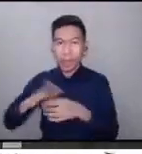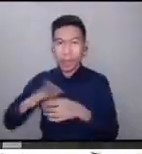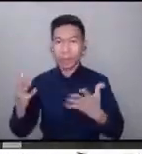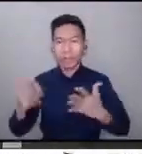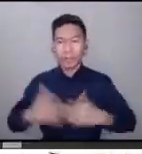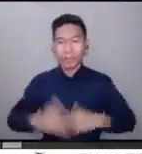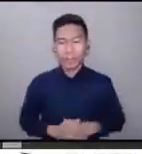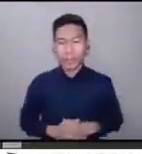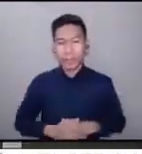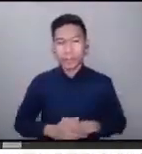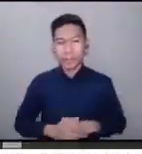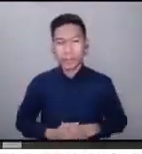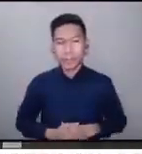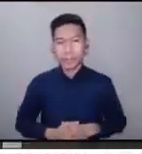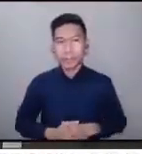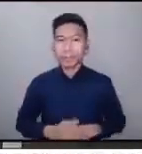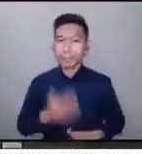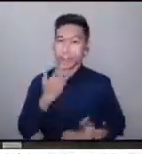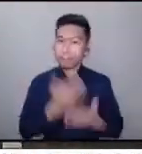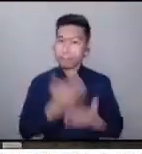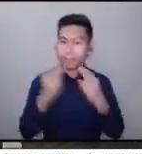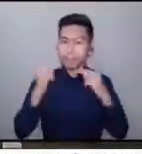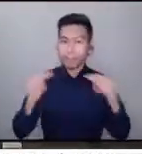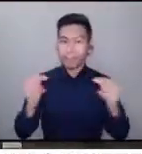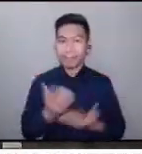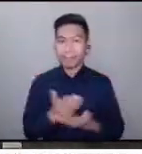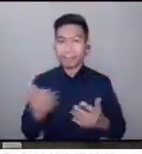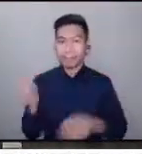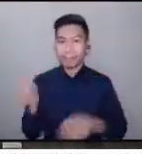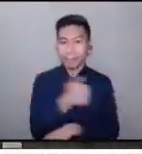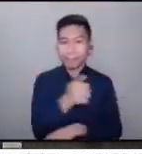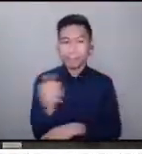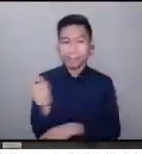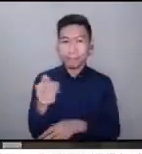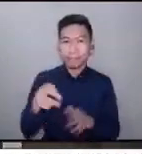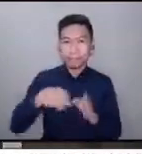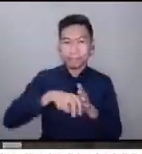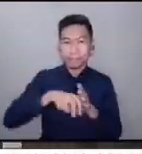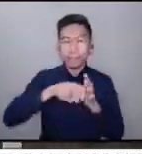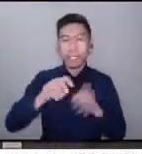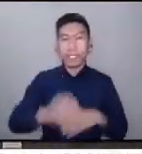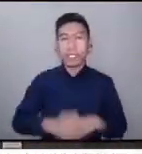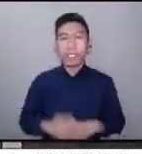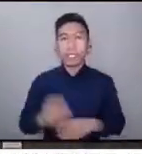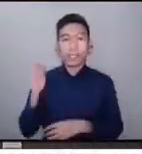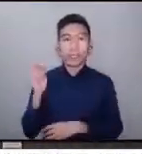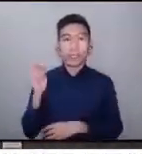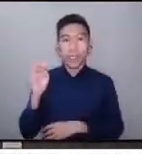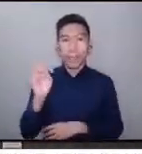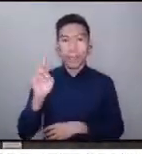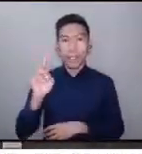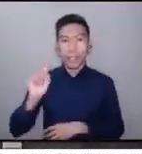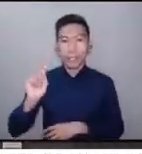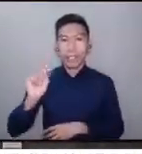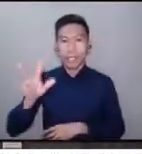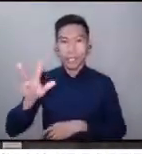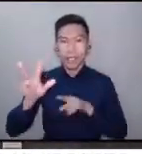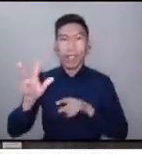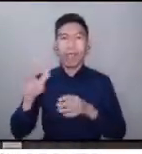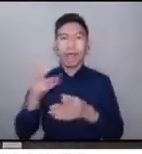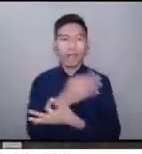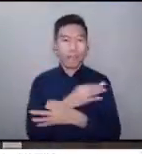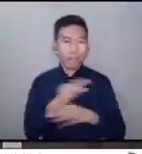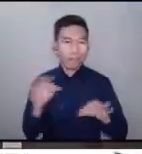Magandang balita po para po sa ating mga commuter. Muling pinalawig ng MRT3 ang libreng sakay nito ng isa pang buwan na magtatagal po hanggang